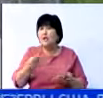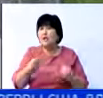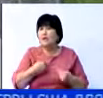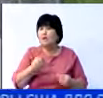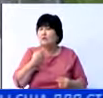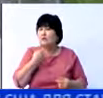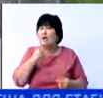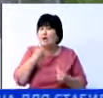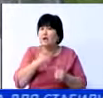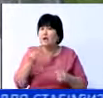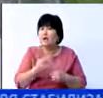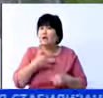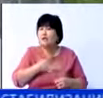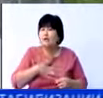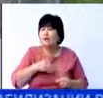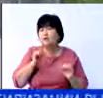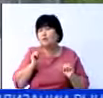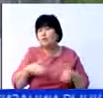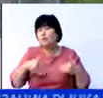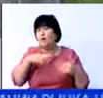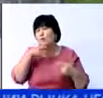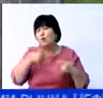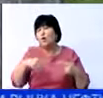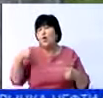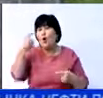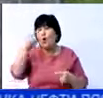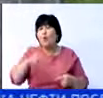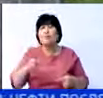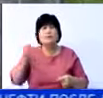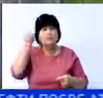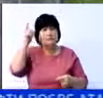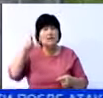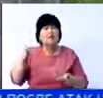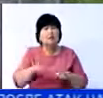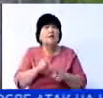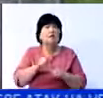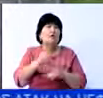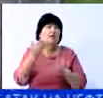трудно. Каждый раз волнуюсь, смогу ли передать многогранный образ гения. Слово за зрителем.